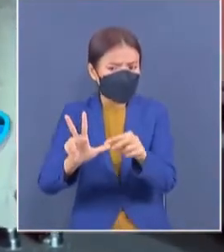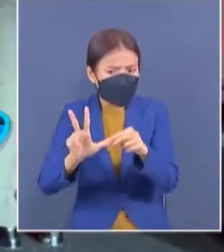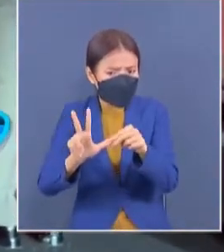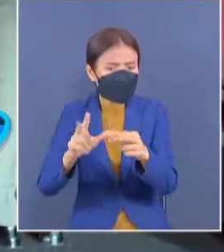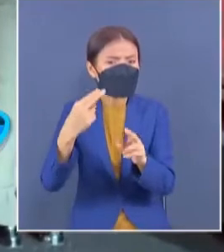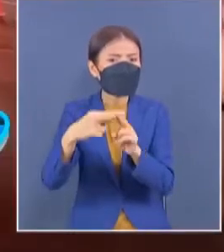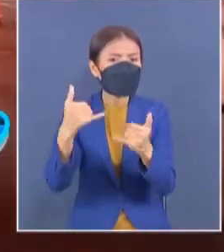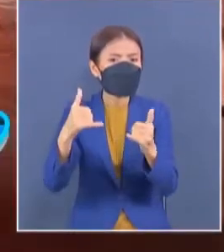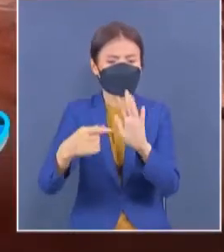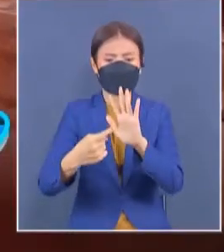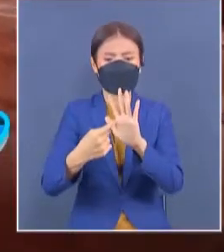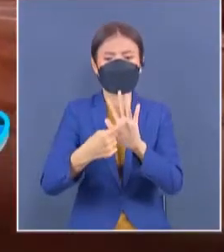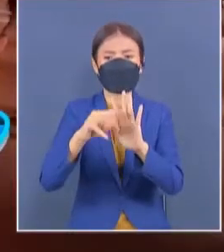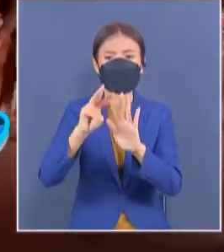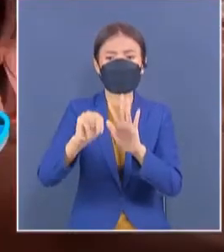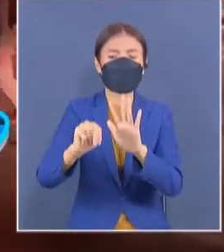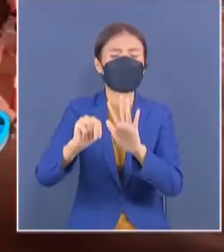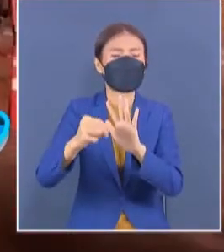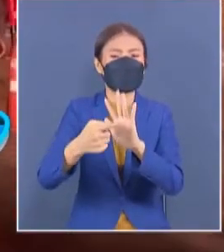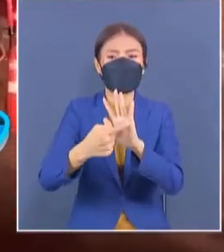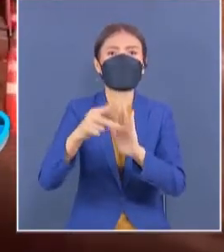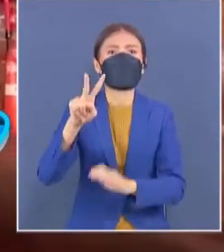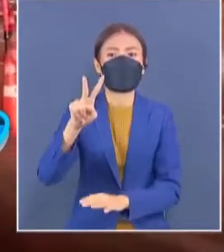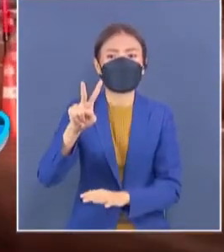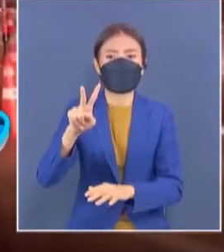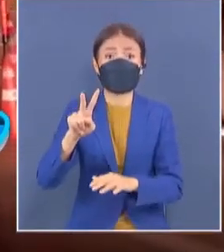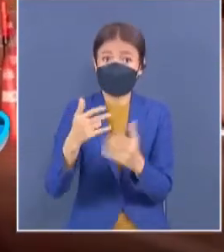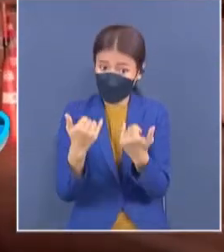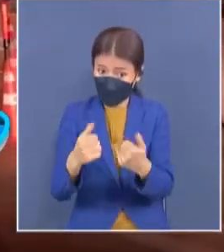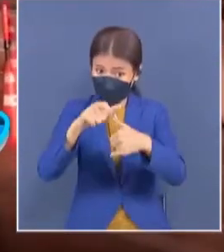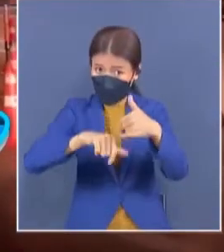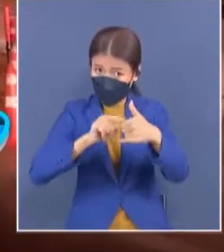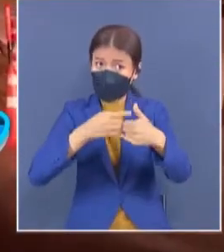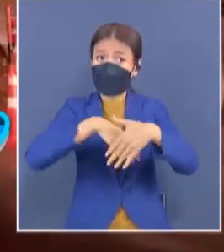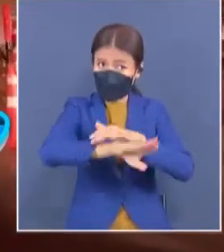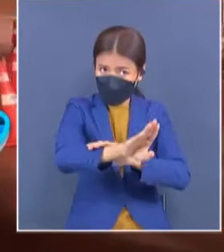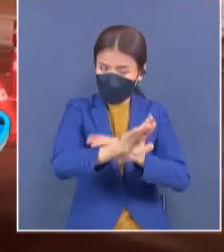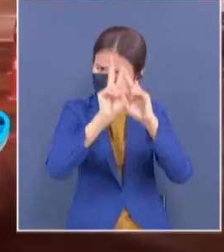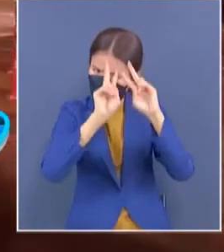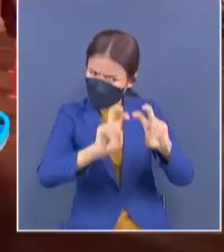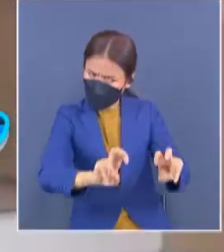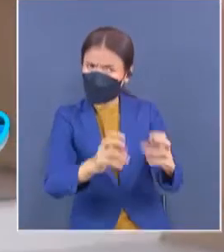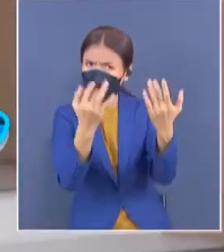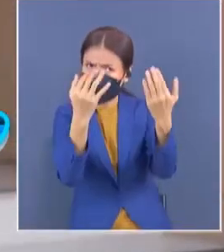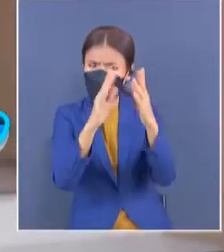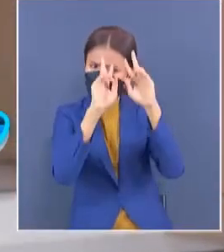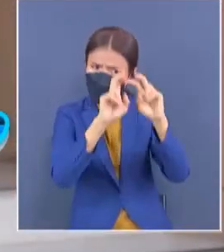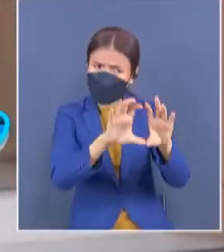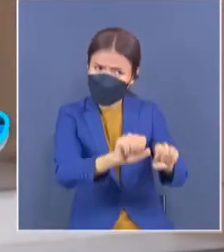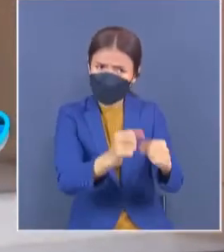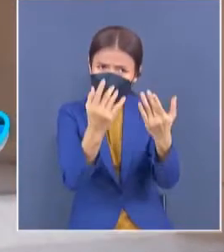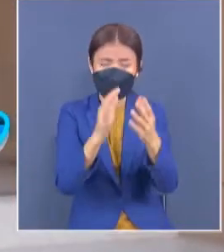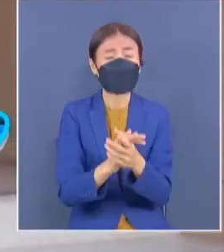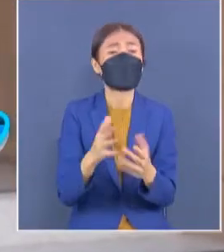นายแม็กตอนนี้กำลังอยู่ระหว่างการติดตามตัวมาดำเนินคดีกันอยู่นะฮะ ทีนี้เมื่อวานนี้เนี่ยนะครับช่วงเย็นๆเนี่ยก็มี